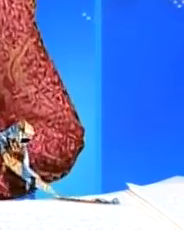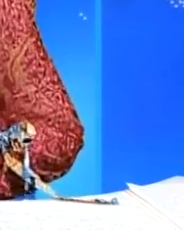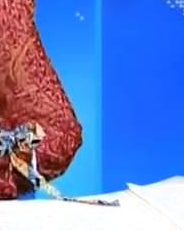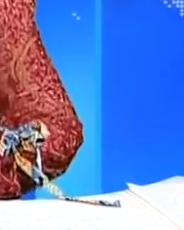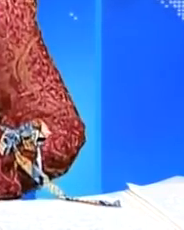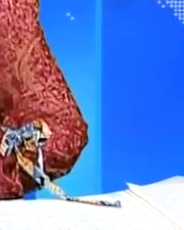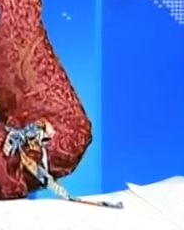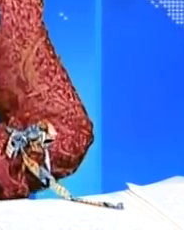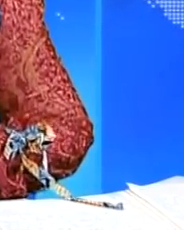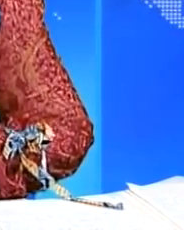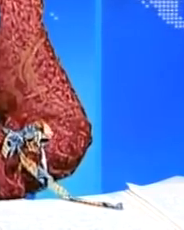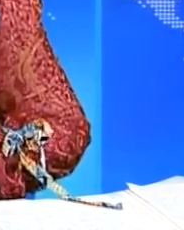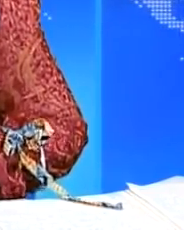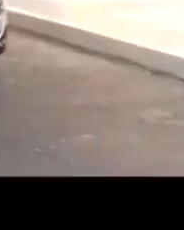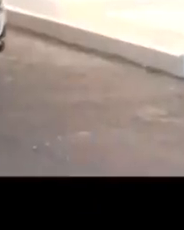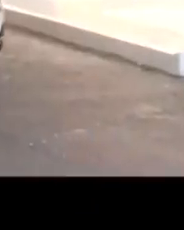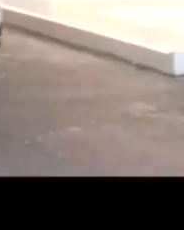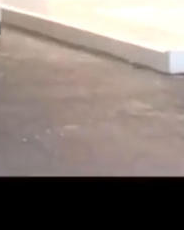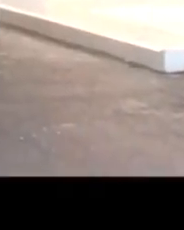pays du faron regarde